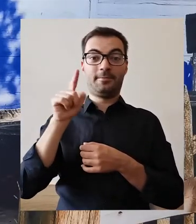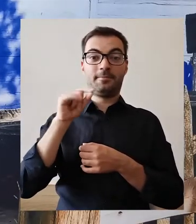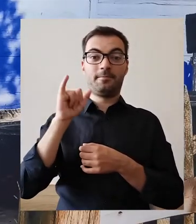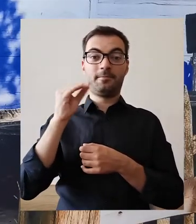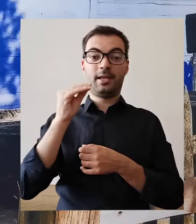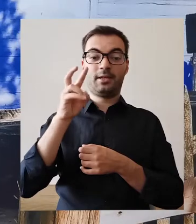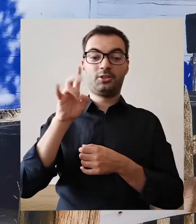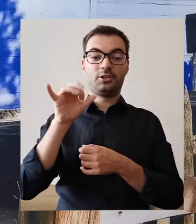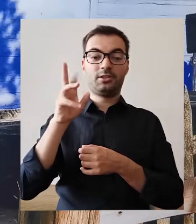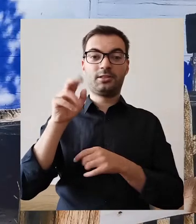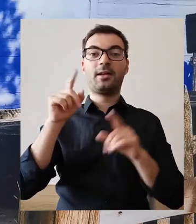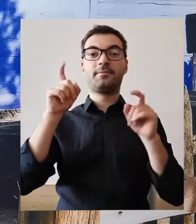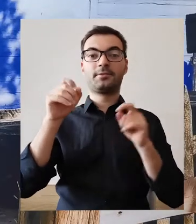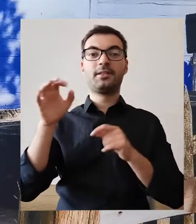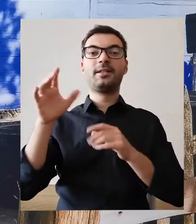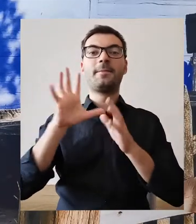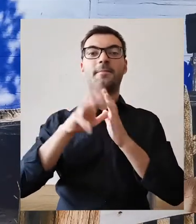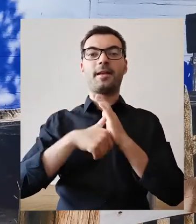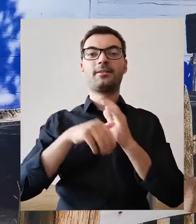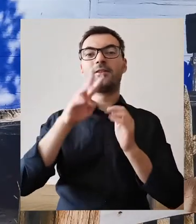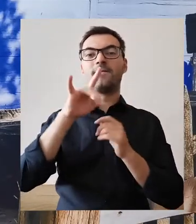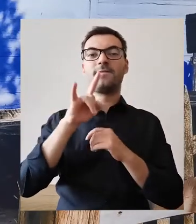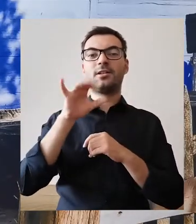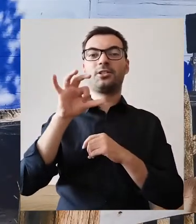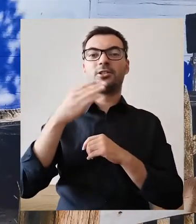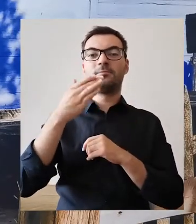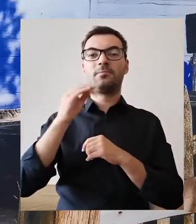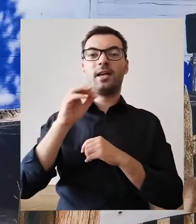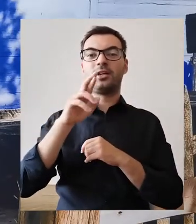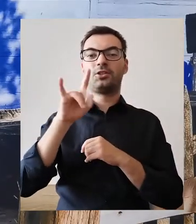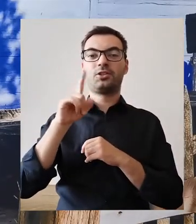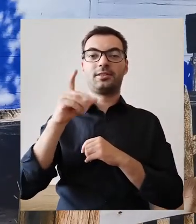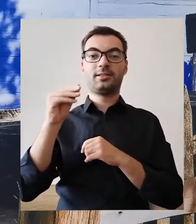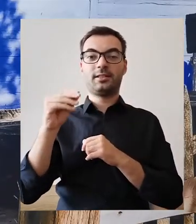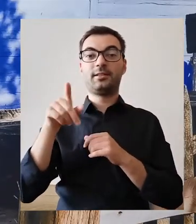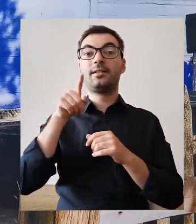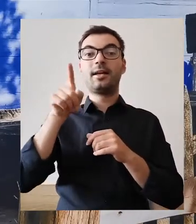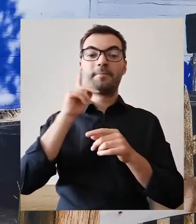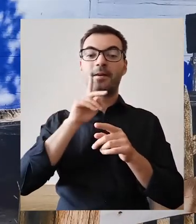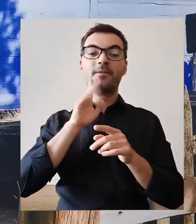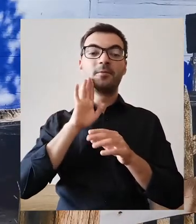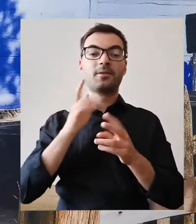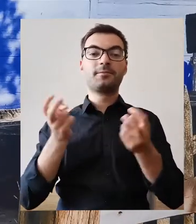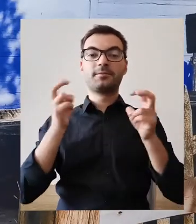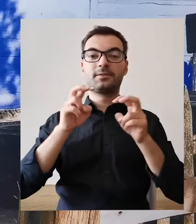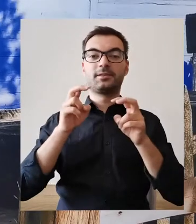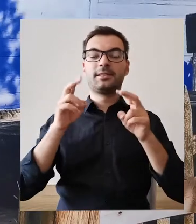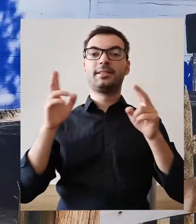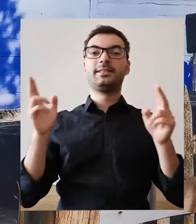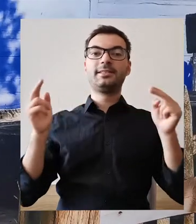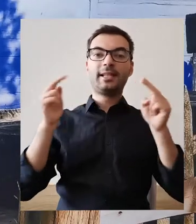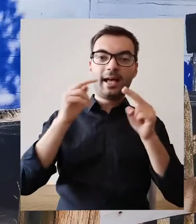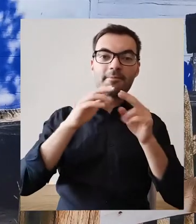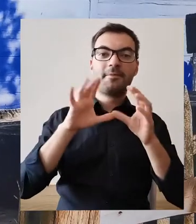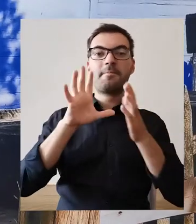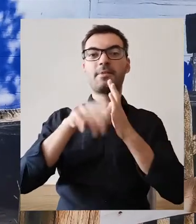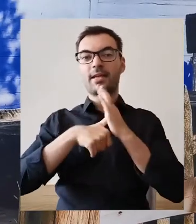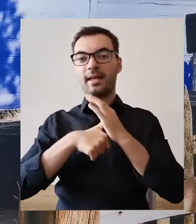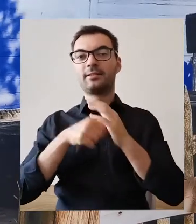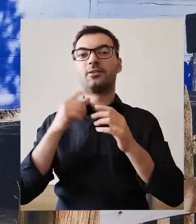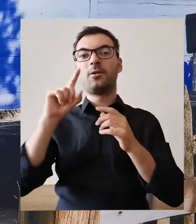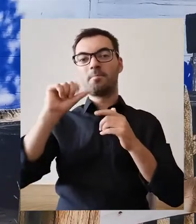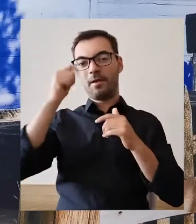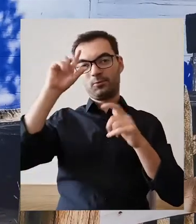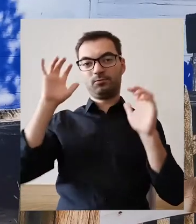historia miasta byśmy rzece i prawdopodobnie właśnie tam powstał grup i właśnie tam osiedlali się pierwsi